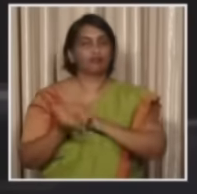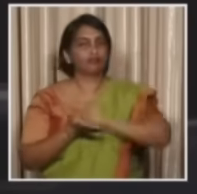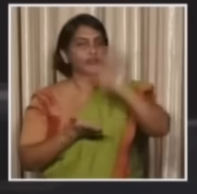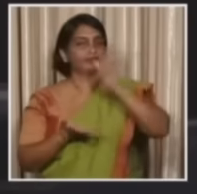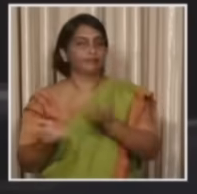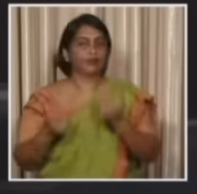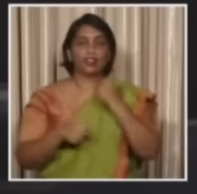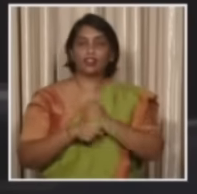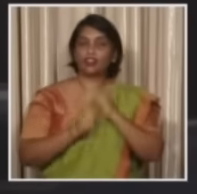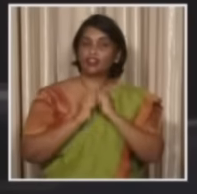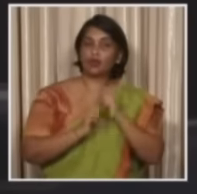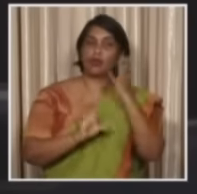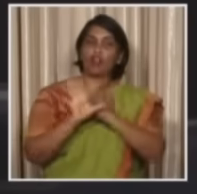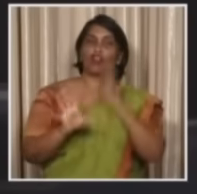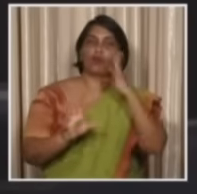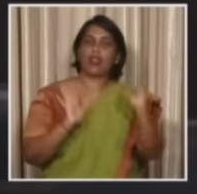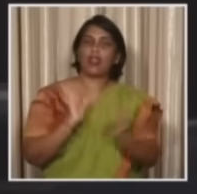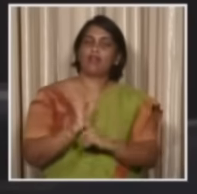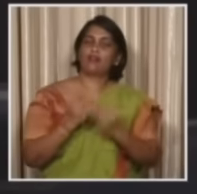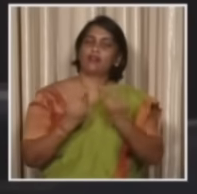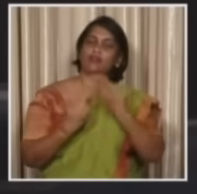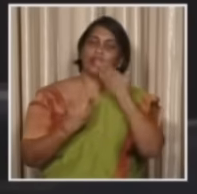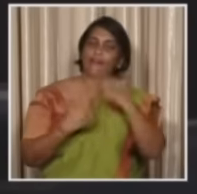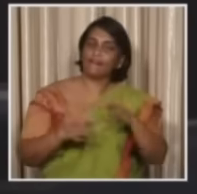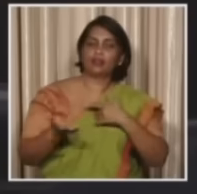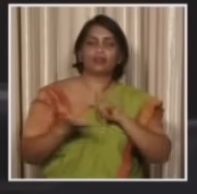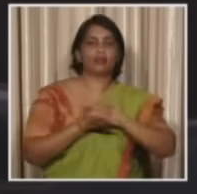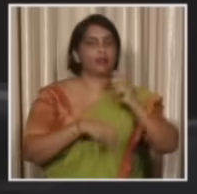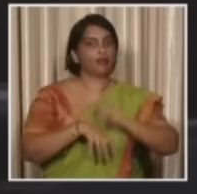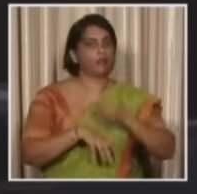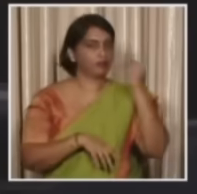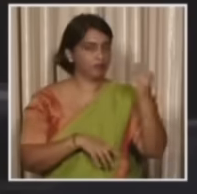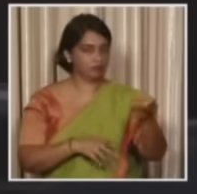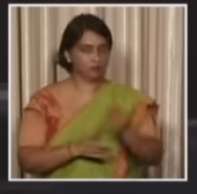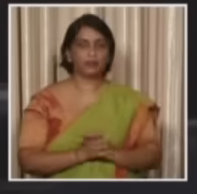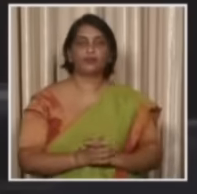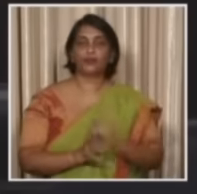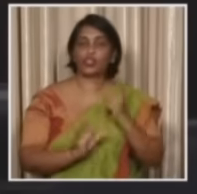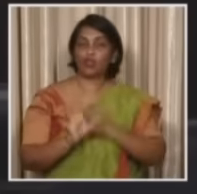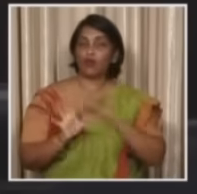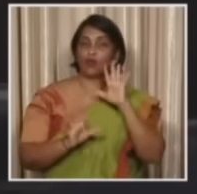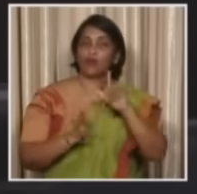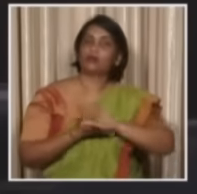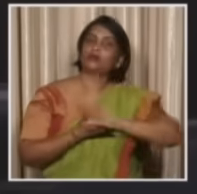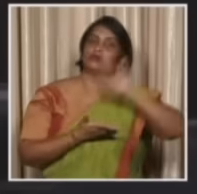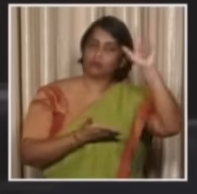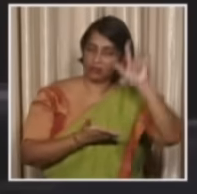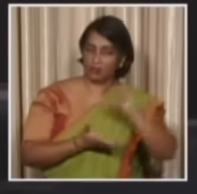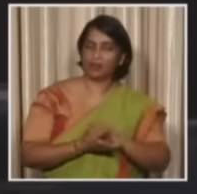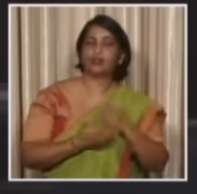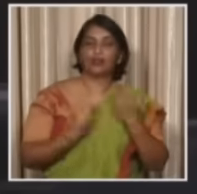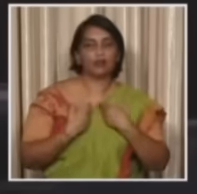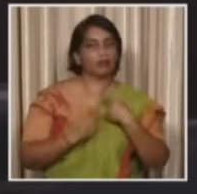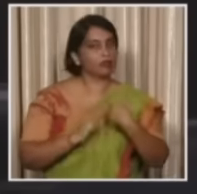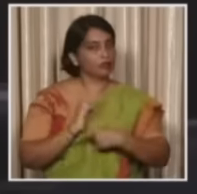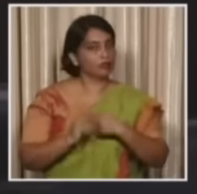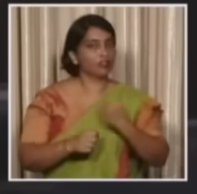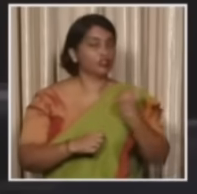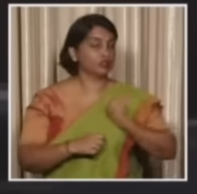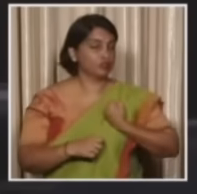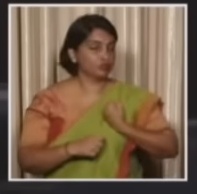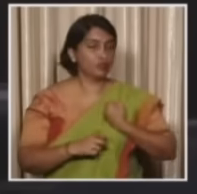රජයේ සේවකයන්ටත් අවුරුදු 5ක නිවාඩුවක් ගන්න කියලා අවස්ථාවක් දුන්නා, අවුරුදු 5කට රට යන්න කියලා. ඉතින් අපේ රටේ